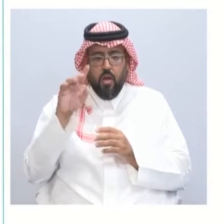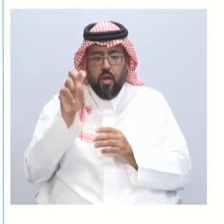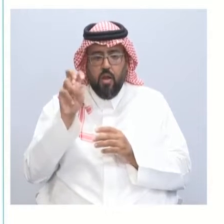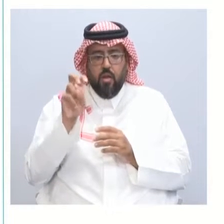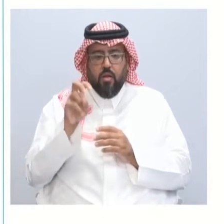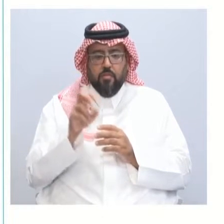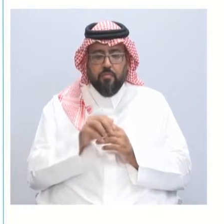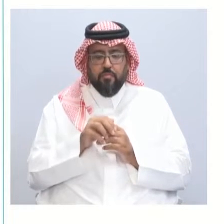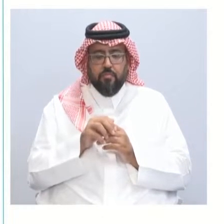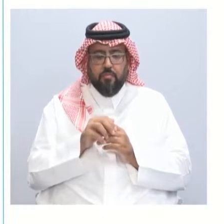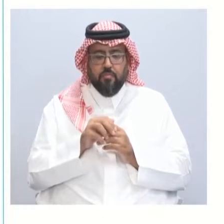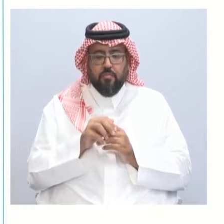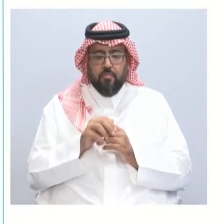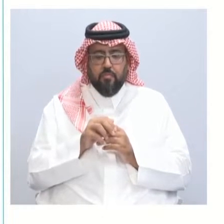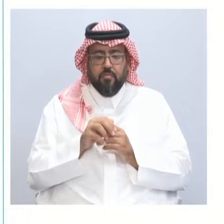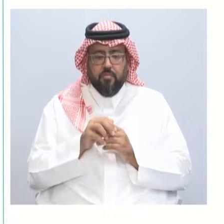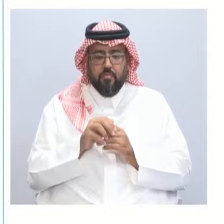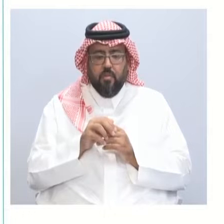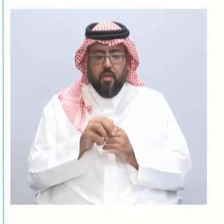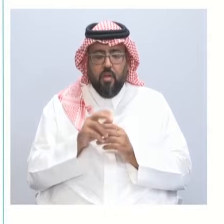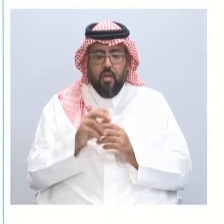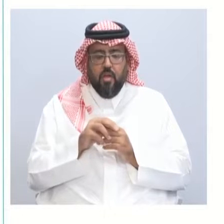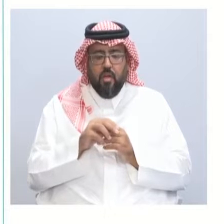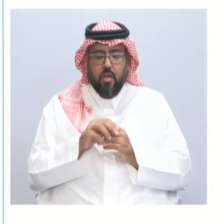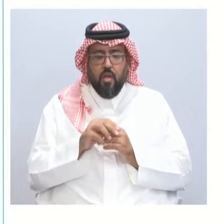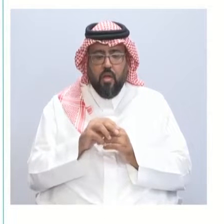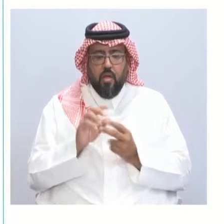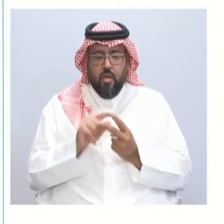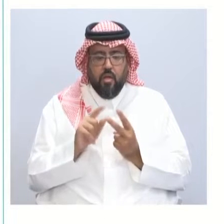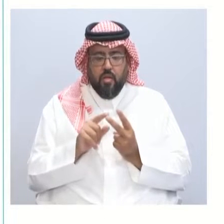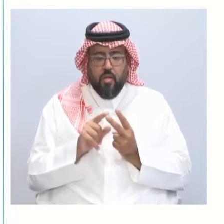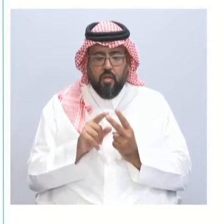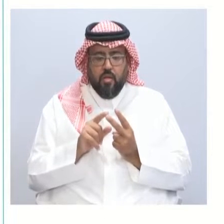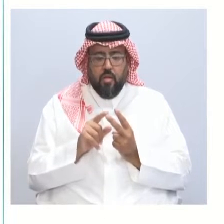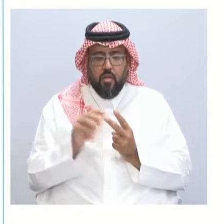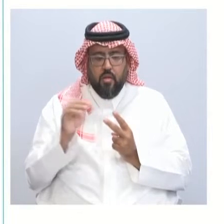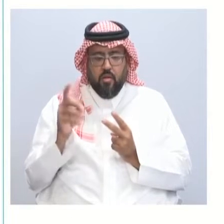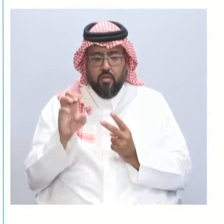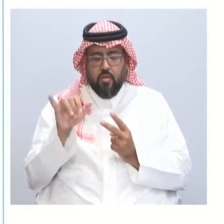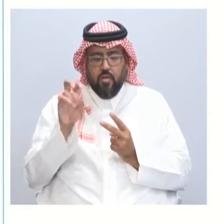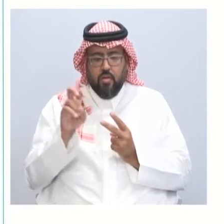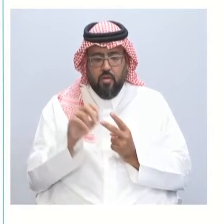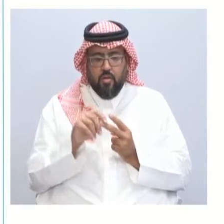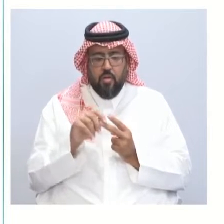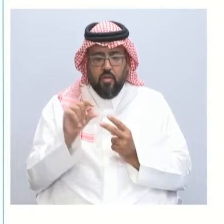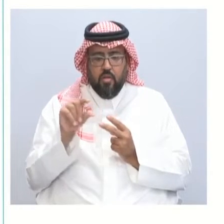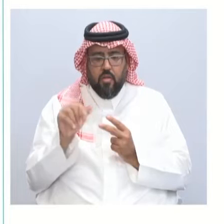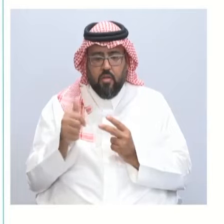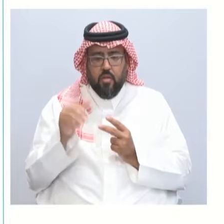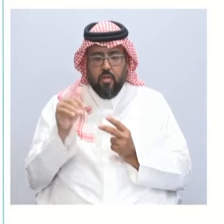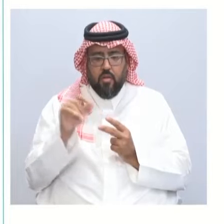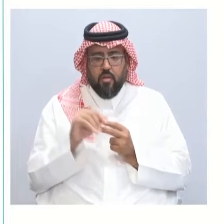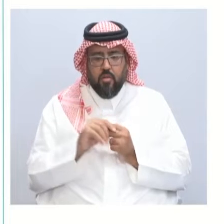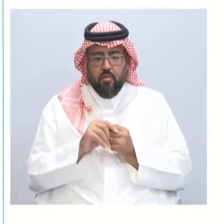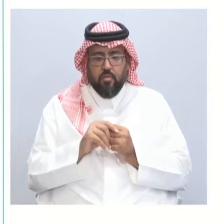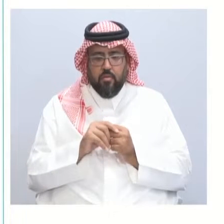والحاله عن حالتها تكلمنا عن نواها انها نوعين نواه خارجيه ونواه